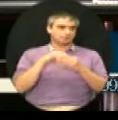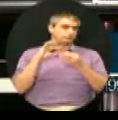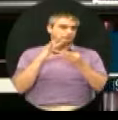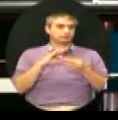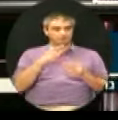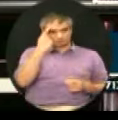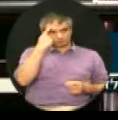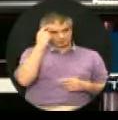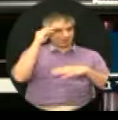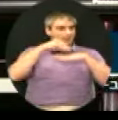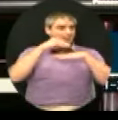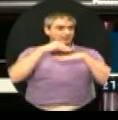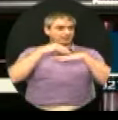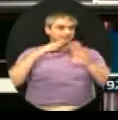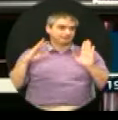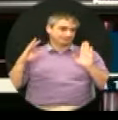הפסוקים האלה, והוא ידע להעיר,